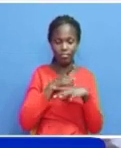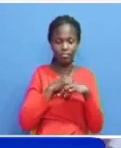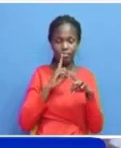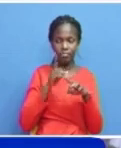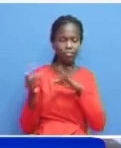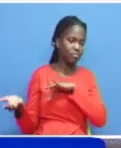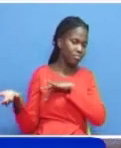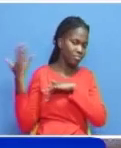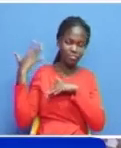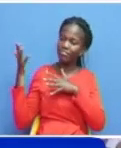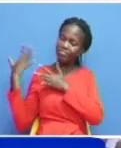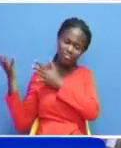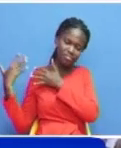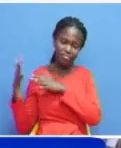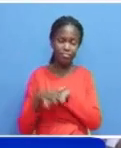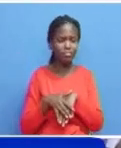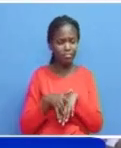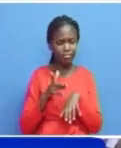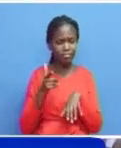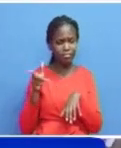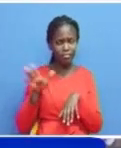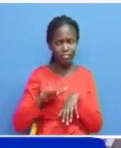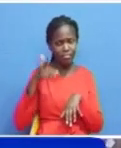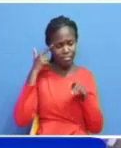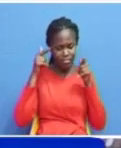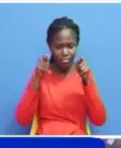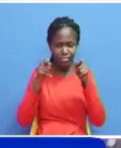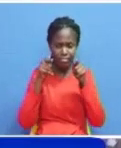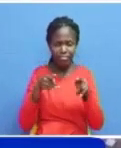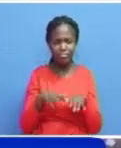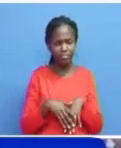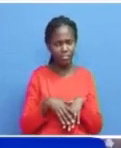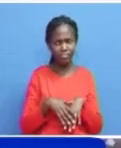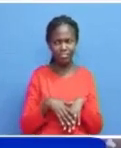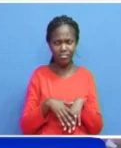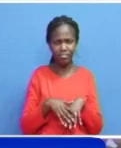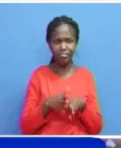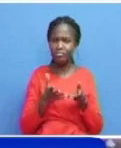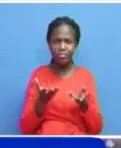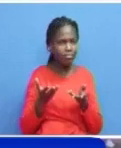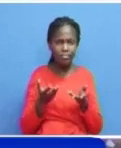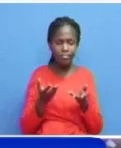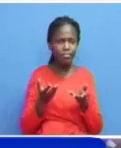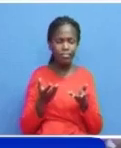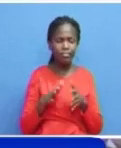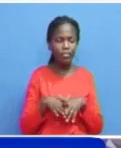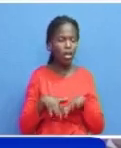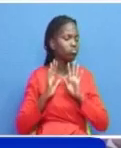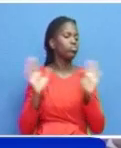getting behind us. And the space for criticism, skepticism and pessimism is